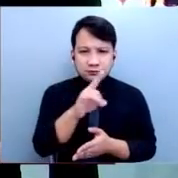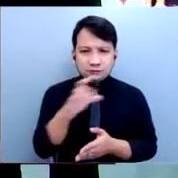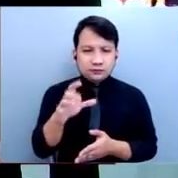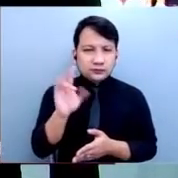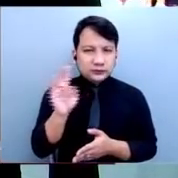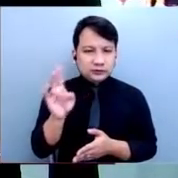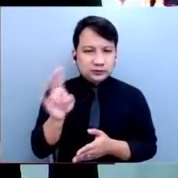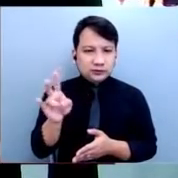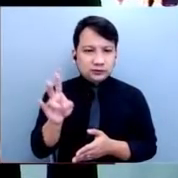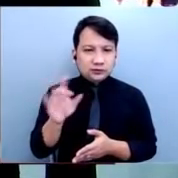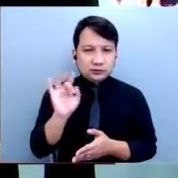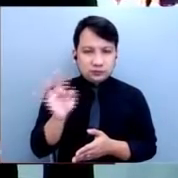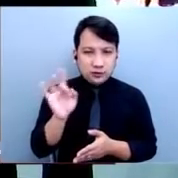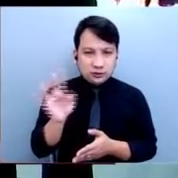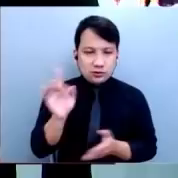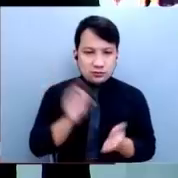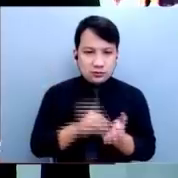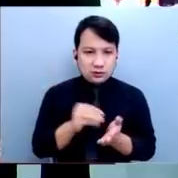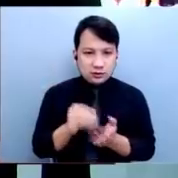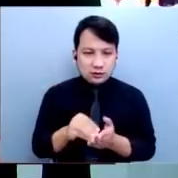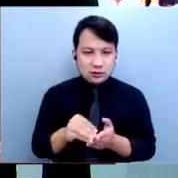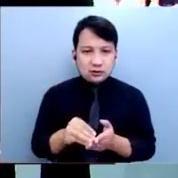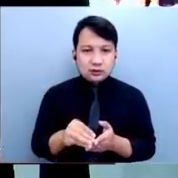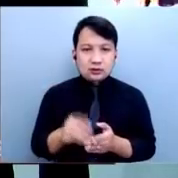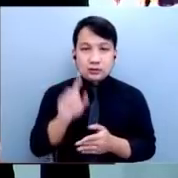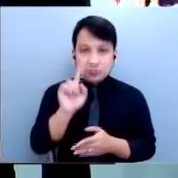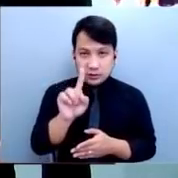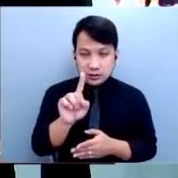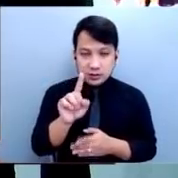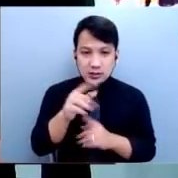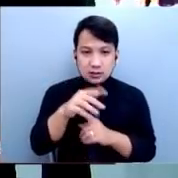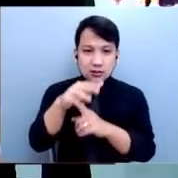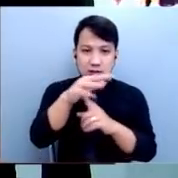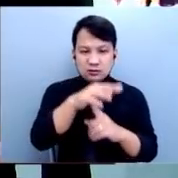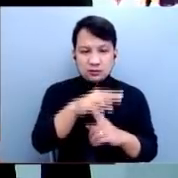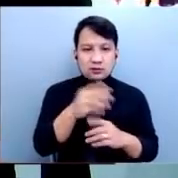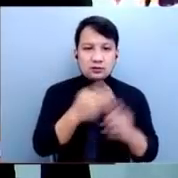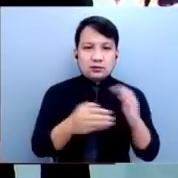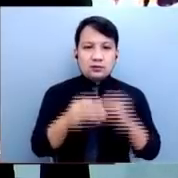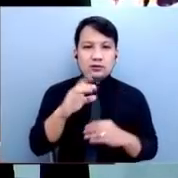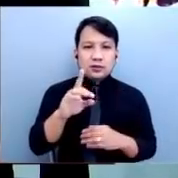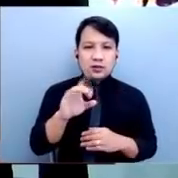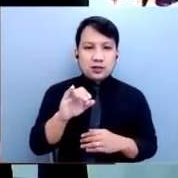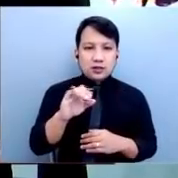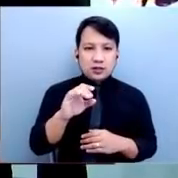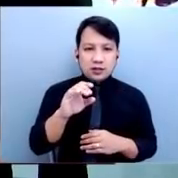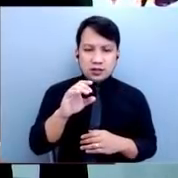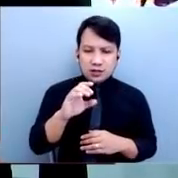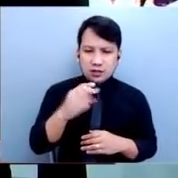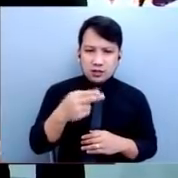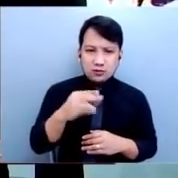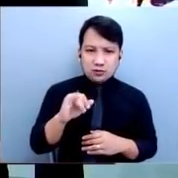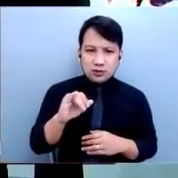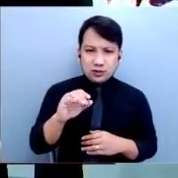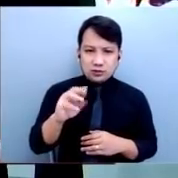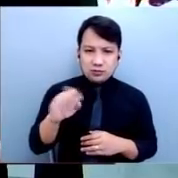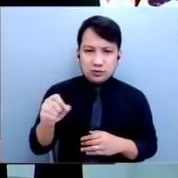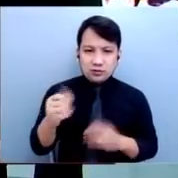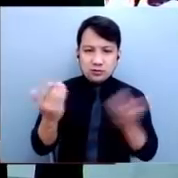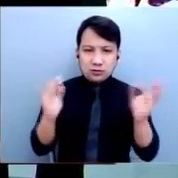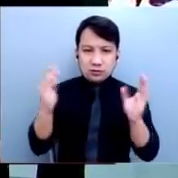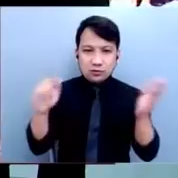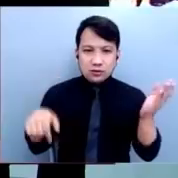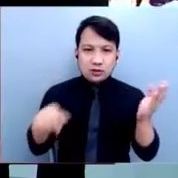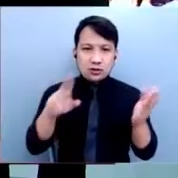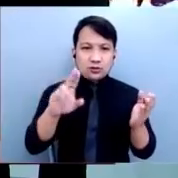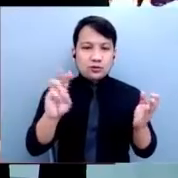180 million pesos ang isa pong basic unit ng H125. Parang mahal nga, di ba? Pero kung ikumpara mo kasi sa